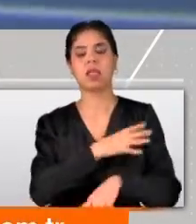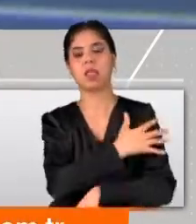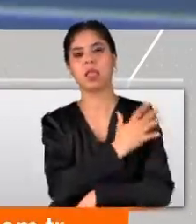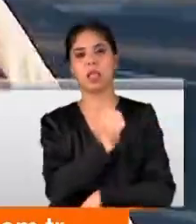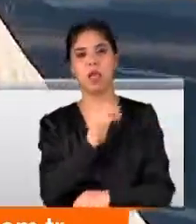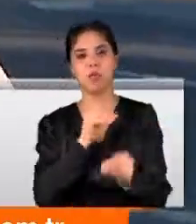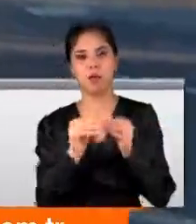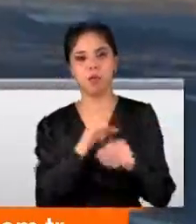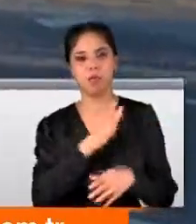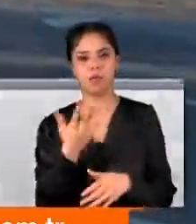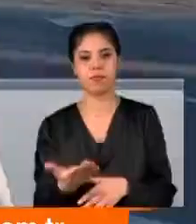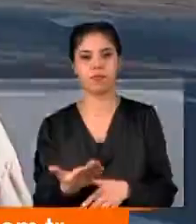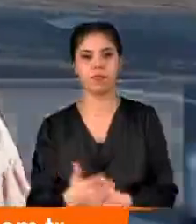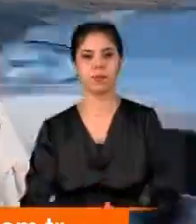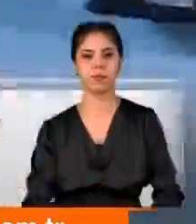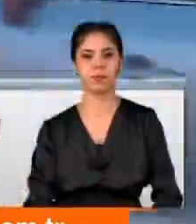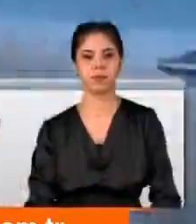yükselmeleri meydana geliyor